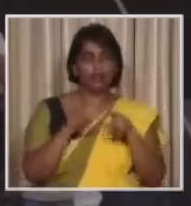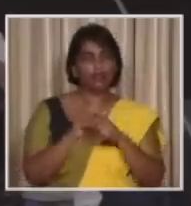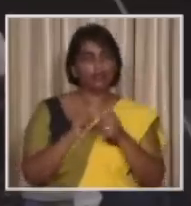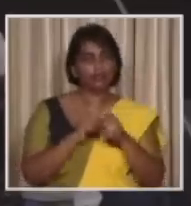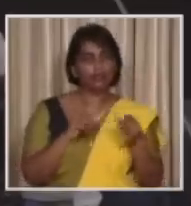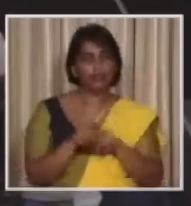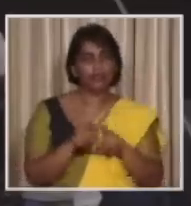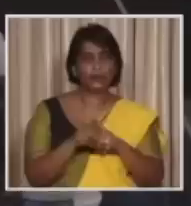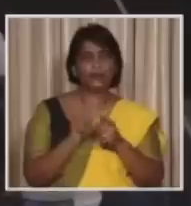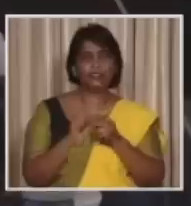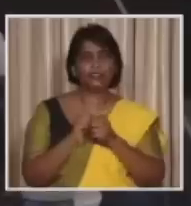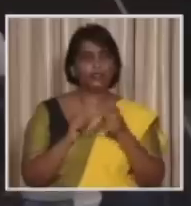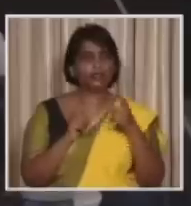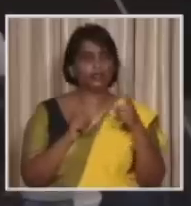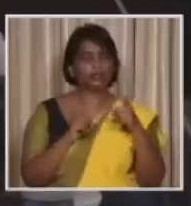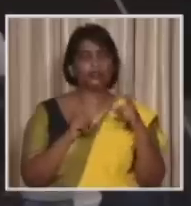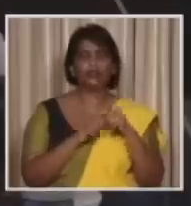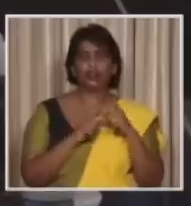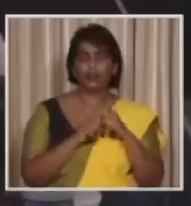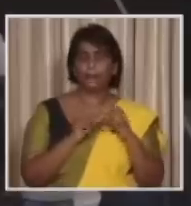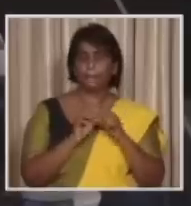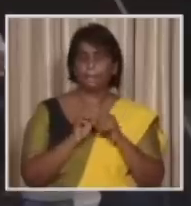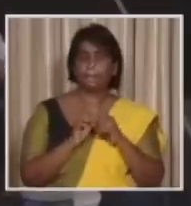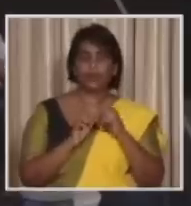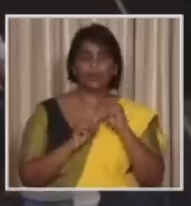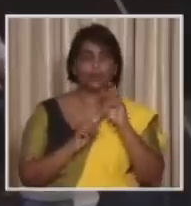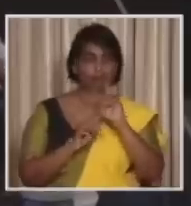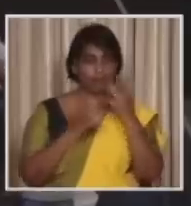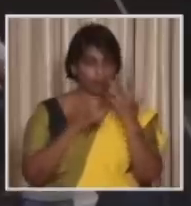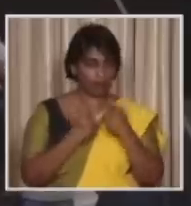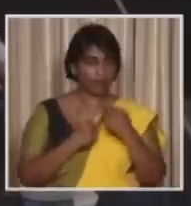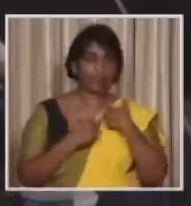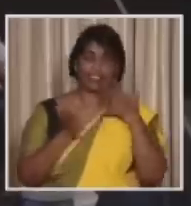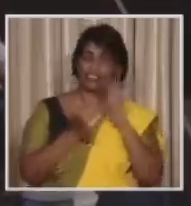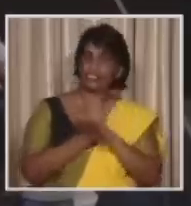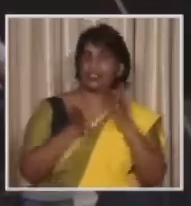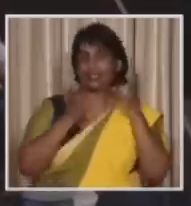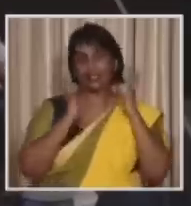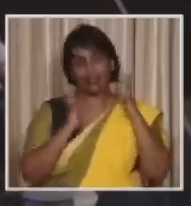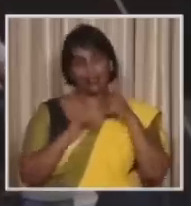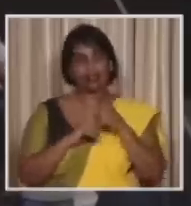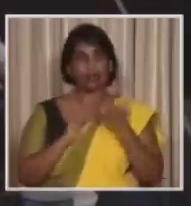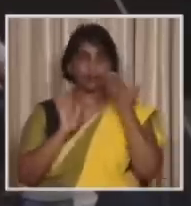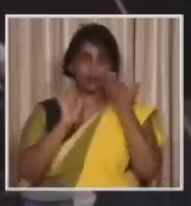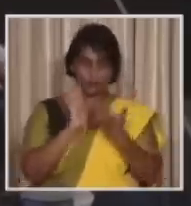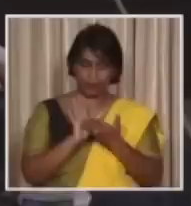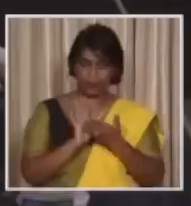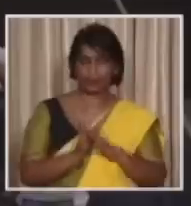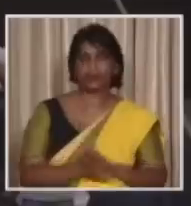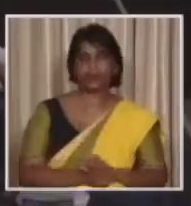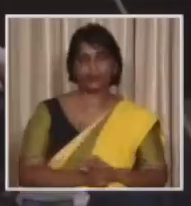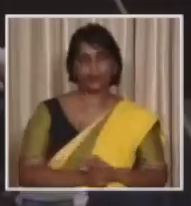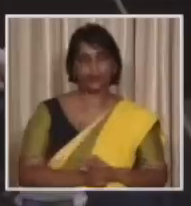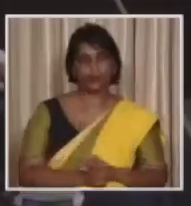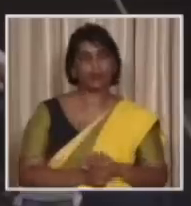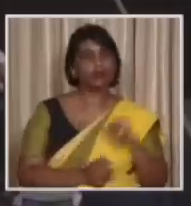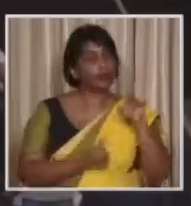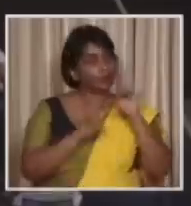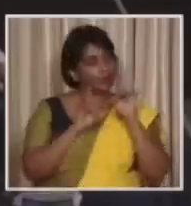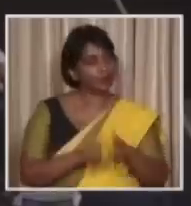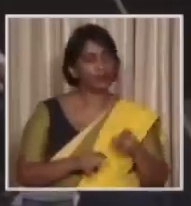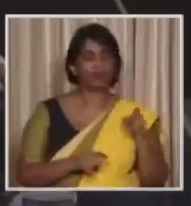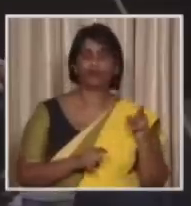අරගෙන ඩොලර් බිලියන 1.1ක් හම්බුණා කියලා hina වෙලා මහ උජාරුවෙන් පෙන්නුවා. ඉතින් ඒ